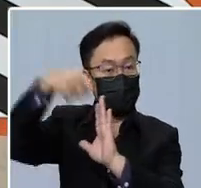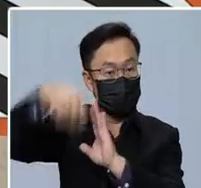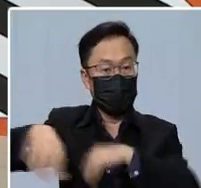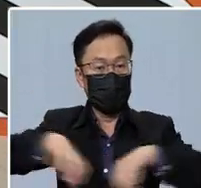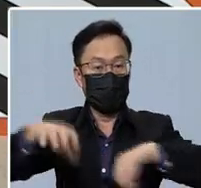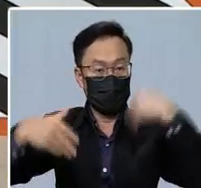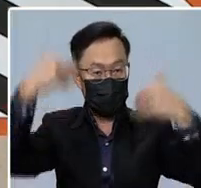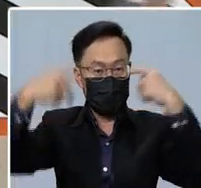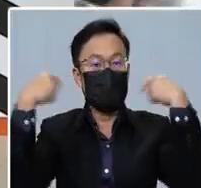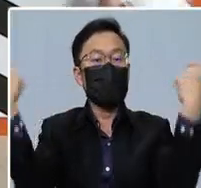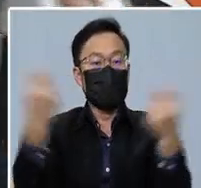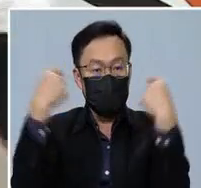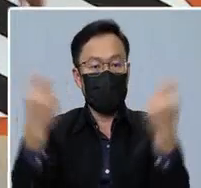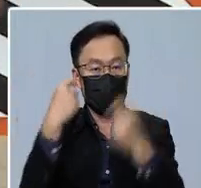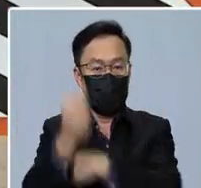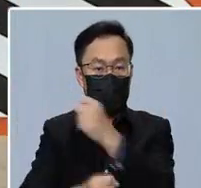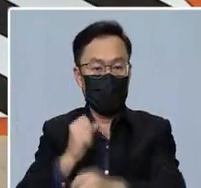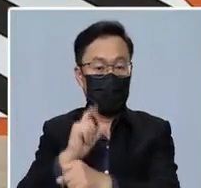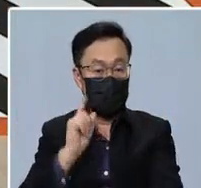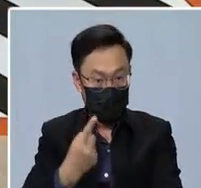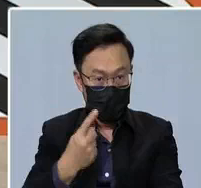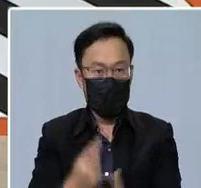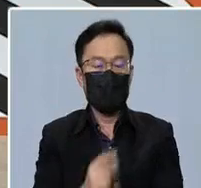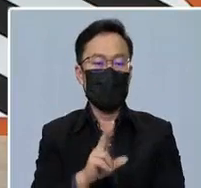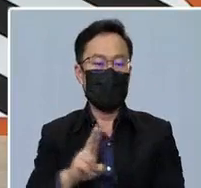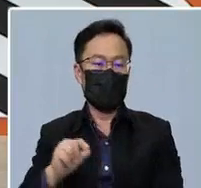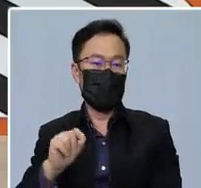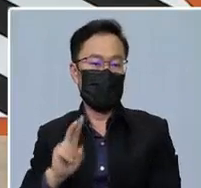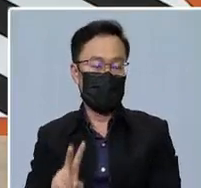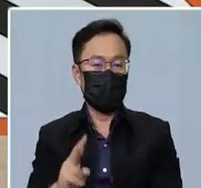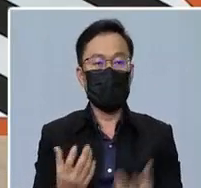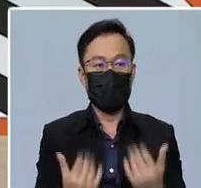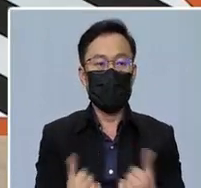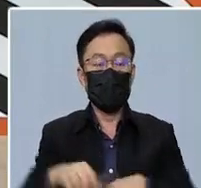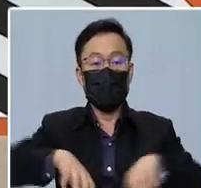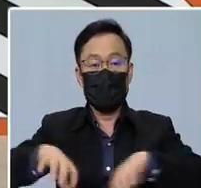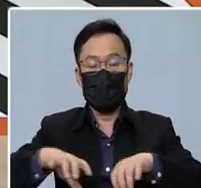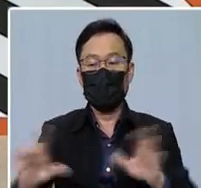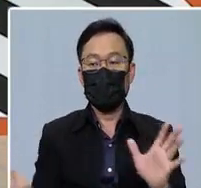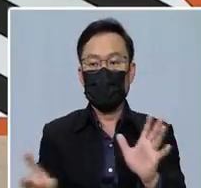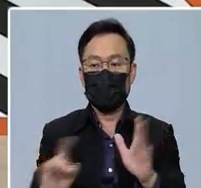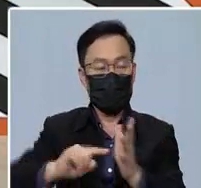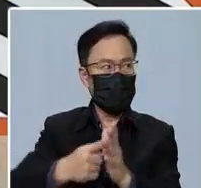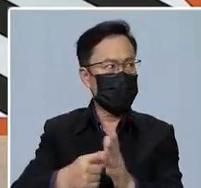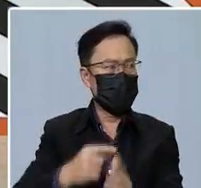Thailand Countdown 2022นะครับซึ่งงานได้จัดมาตั้งแต่วันที่27ธันวาคมที่ผ่านมาและคืนนี้เป็นคืนสุดท้ายครับ